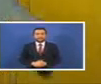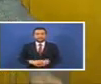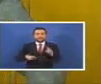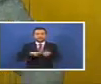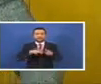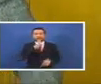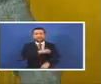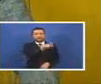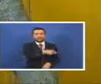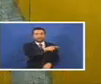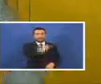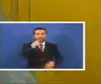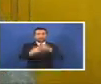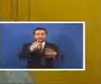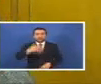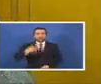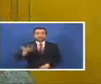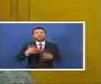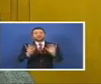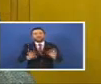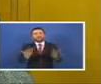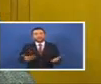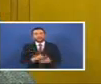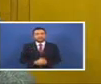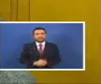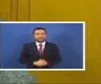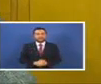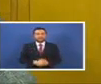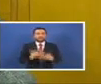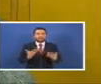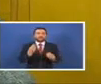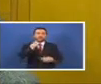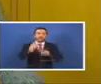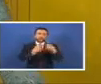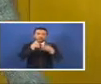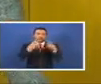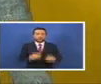Ahmet abinin üzerine konuşmak istememiştim ama epey konuştuk.